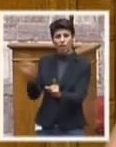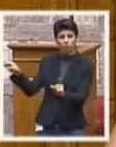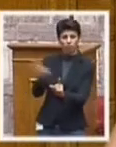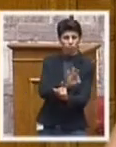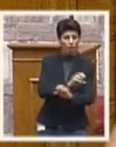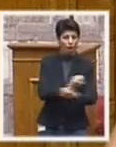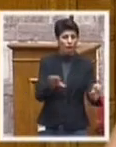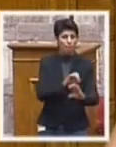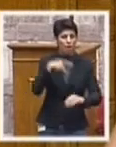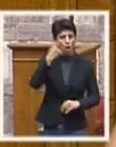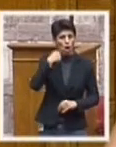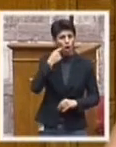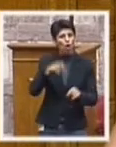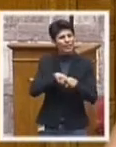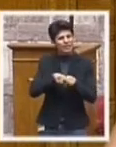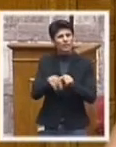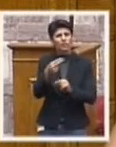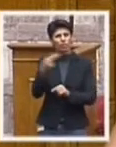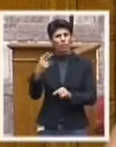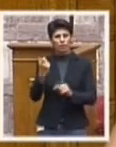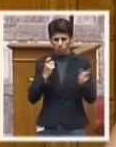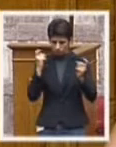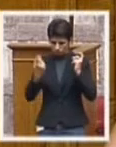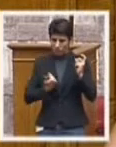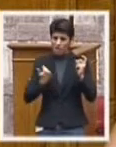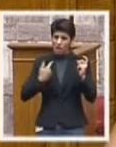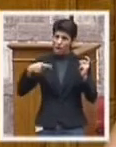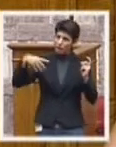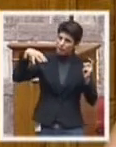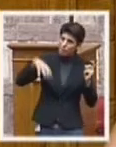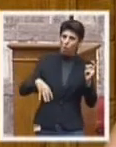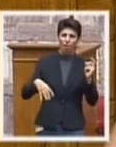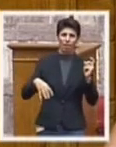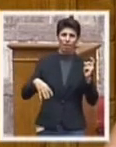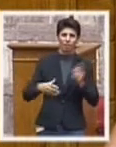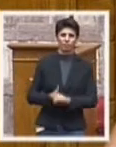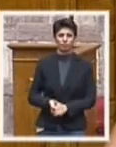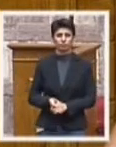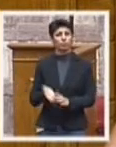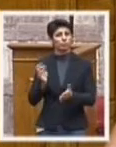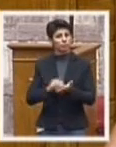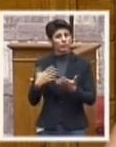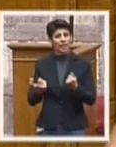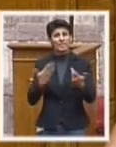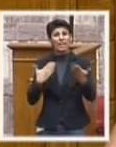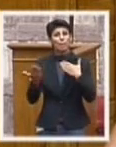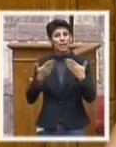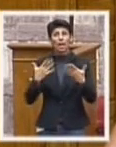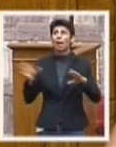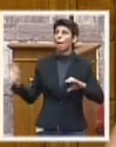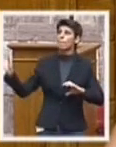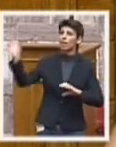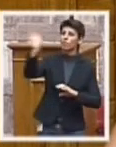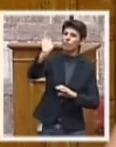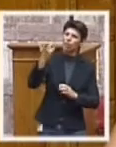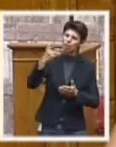των γονέων σχετικά με τα θέματα που απασχολούν τους νέους στη συγκεκριμένη χρονική περίοδο, καθώς και η διεξαγωγή σεμιναρίων στην περιφέρεια και